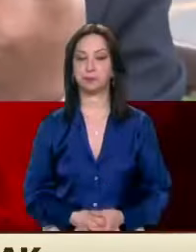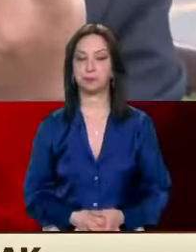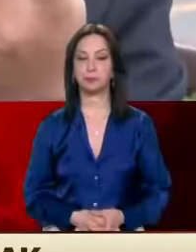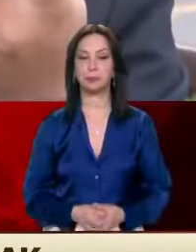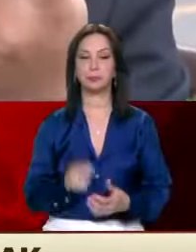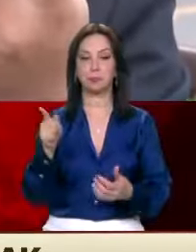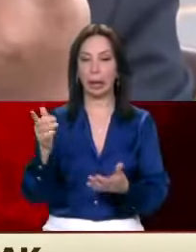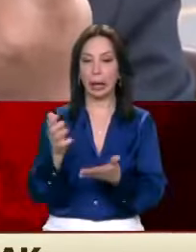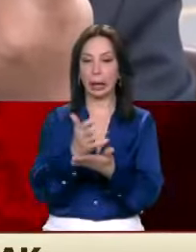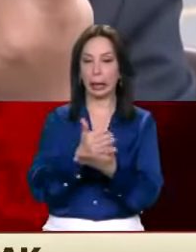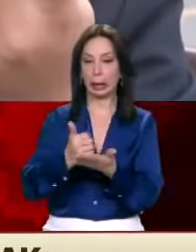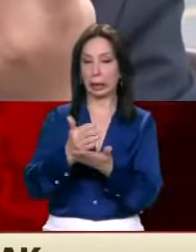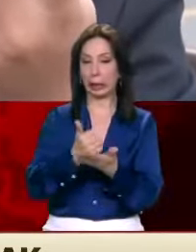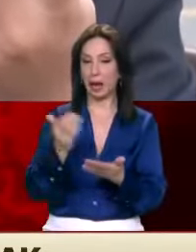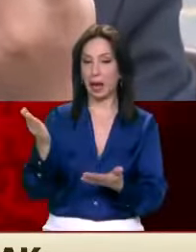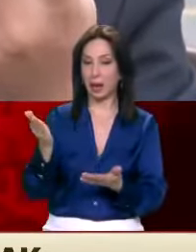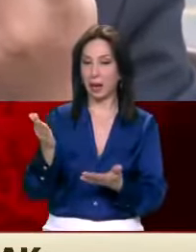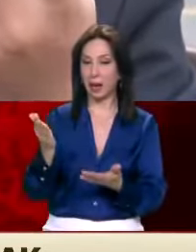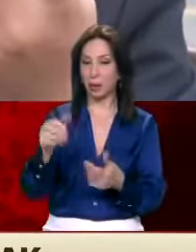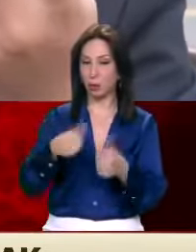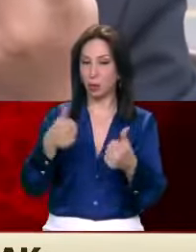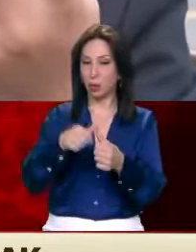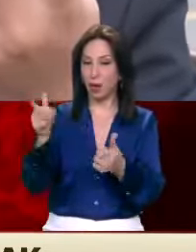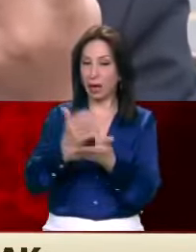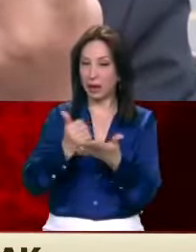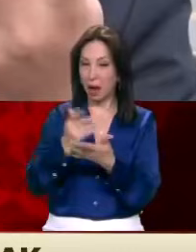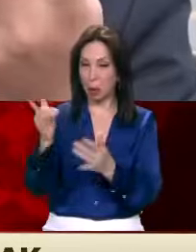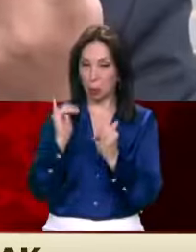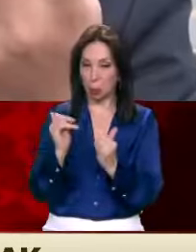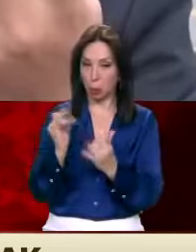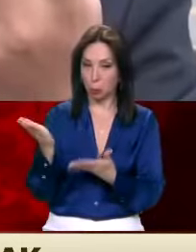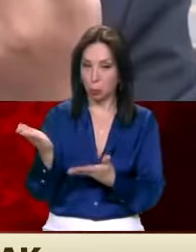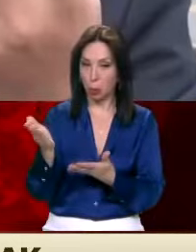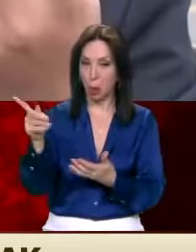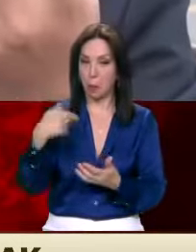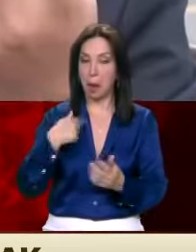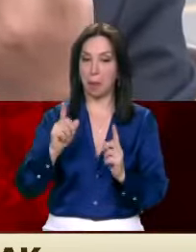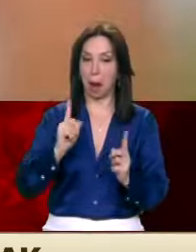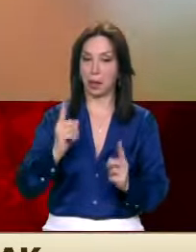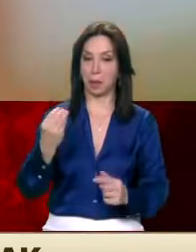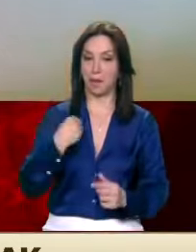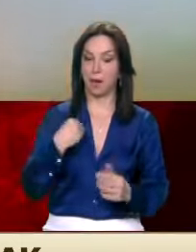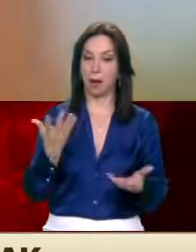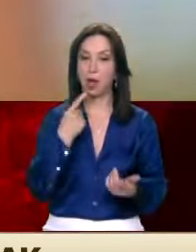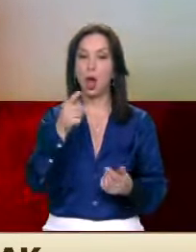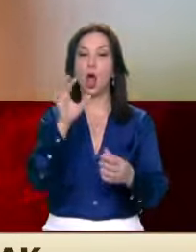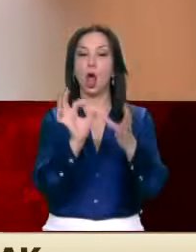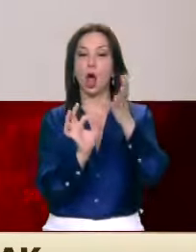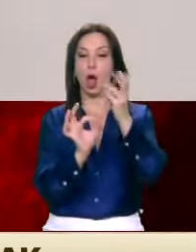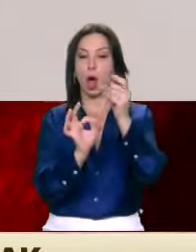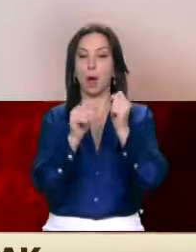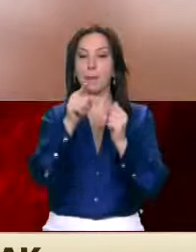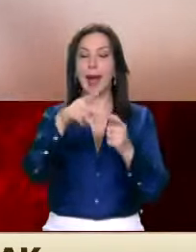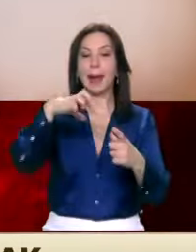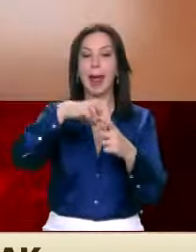Gelir düzeyi artık çok kötüymüş. Dava bana karşı açıldı. Dava celbi geldiğinde benim haberim oldu. Ömer Kutluay, Real